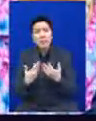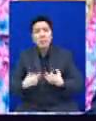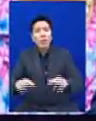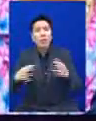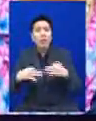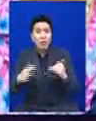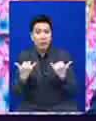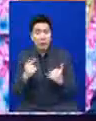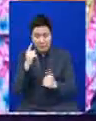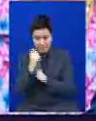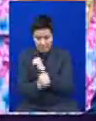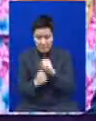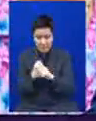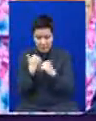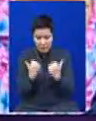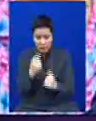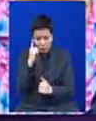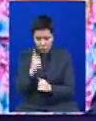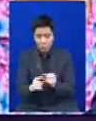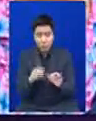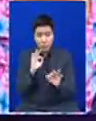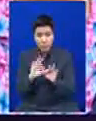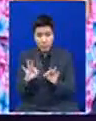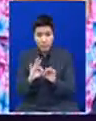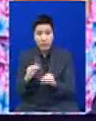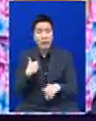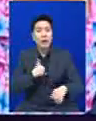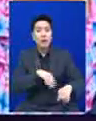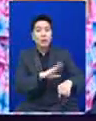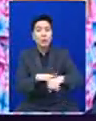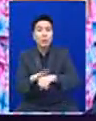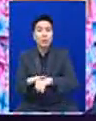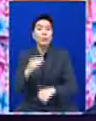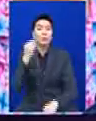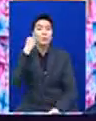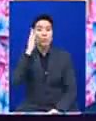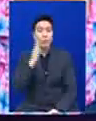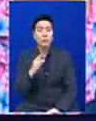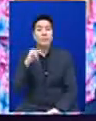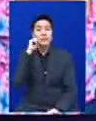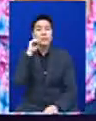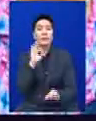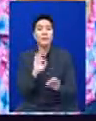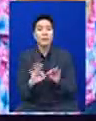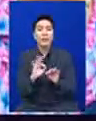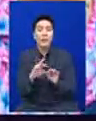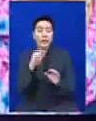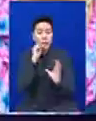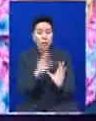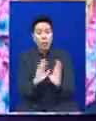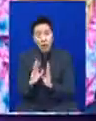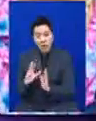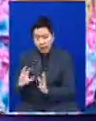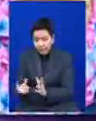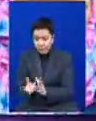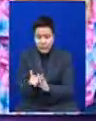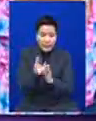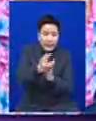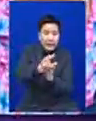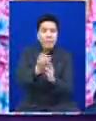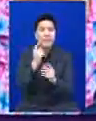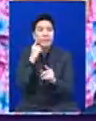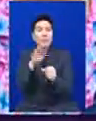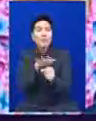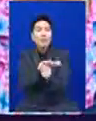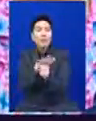วย อยากจะเชิญชวนทุกท่านร่วมมือร่วมใจกันประหยัดน้ำเล่นน้ำกันในลักษณะของความ